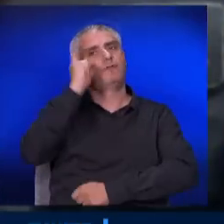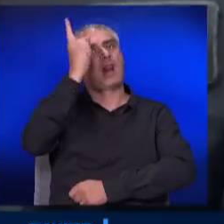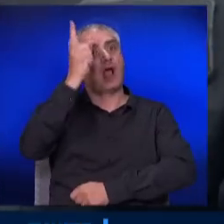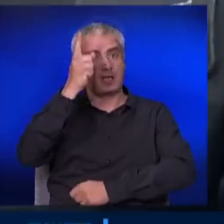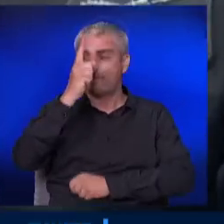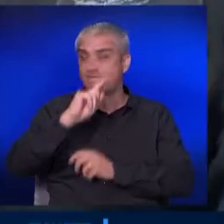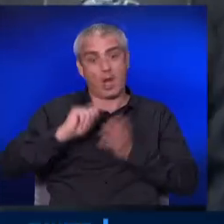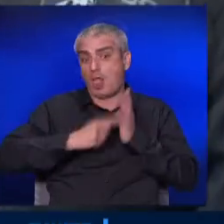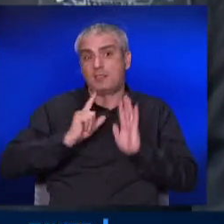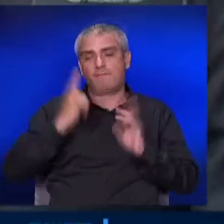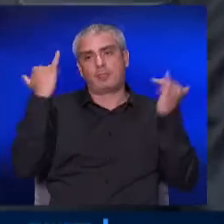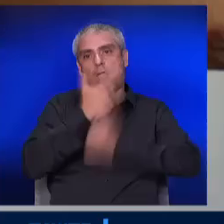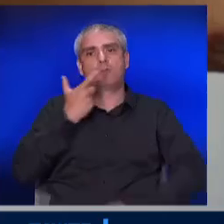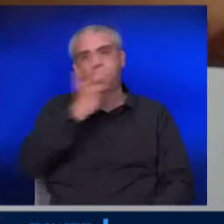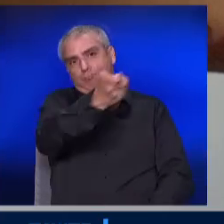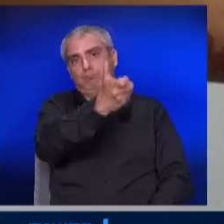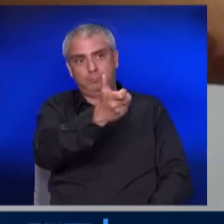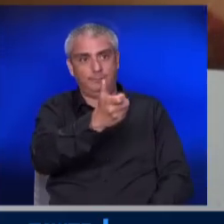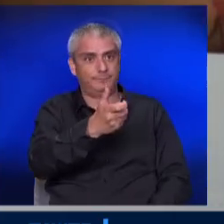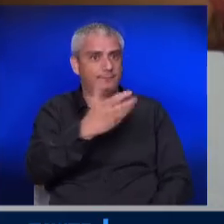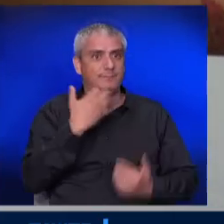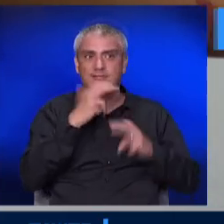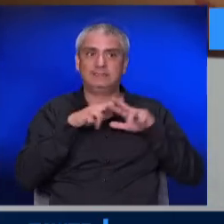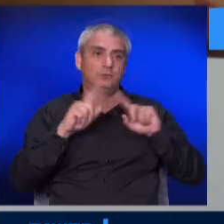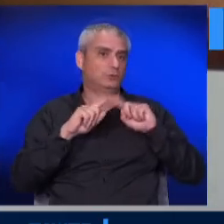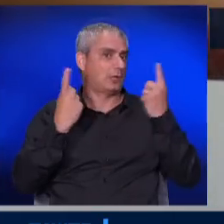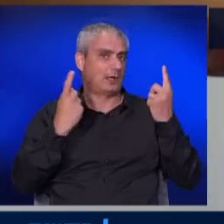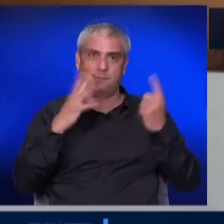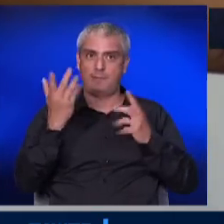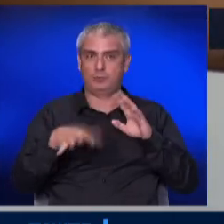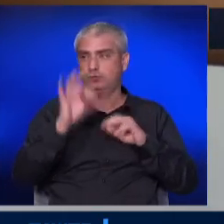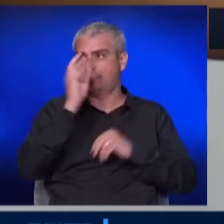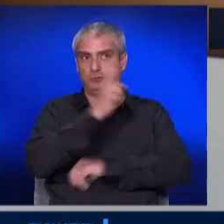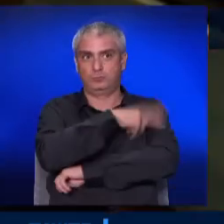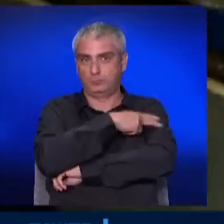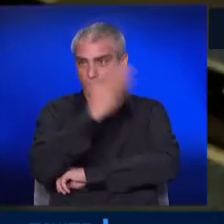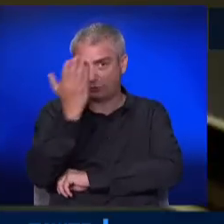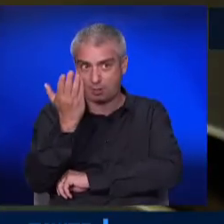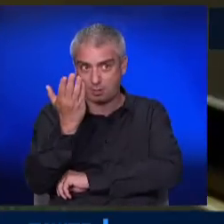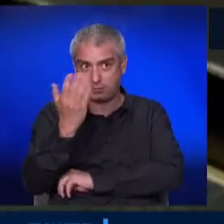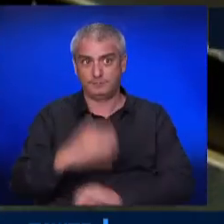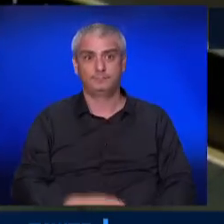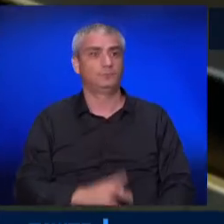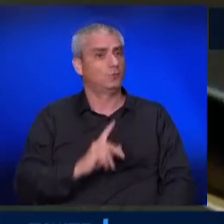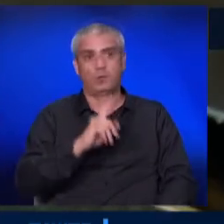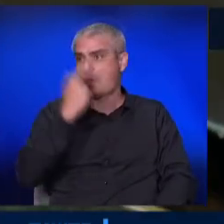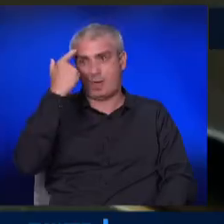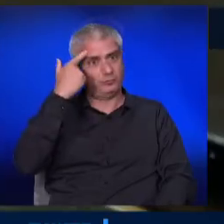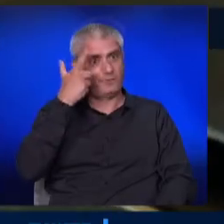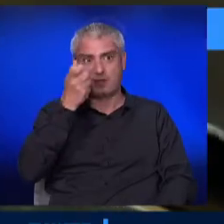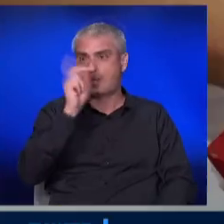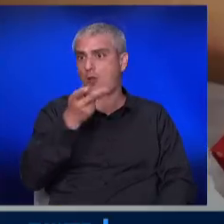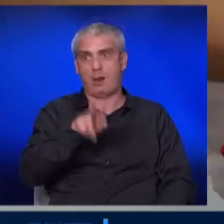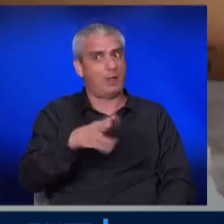ובלי שהתכוון נפלט הכדור. לתאר סיטואציה אחרת לחלוטין ממה שעולה במשטרה. הוא לא חשב בכלל שהאקדח הזה